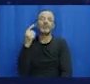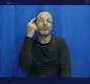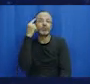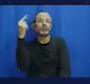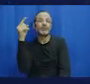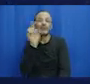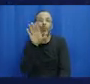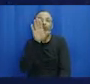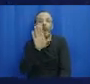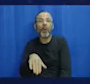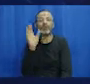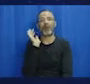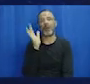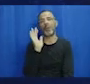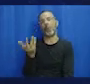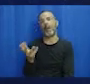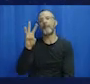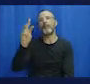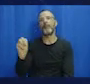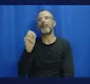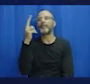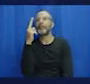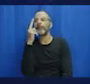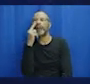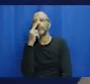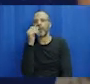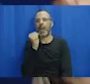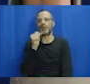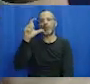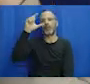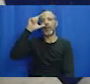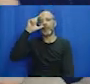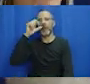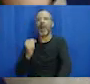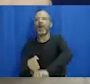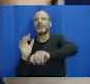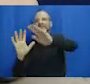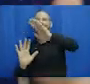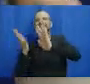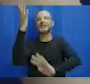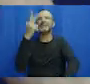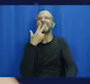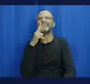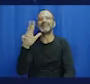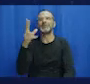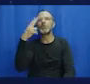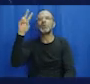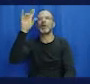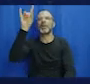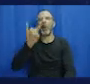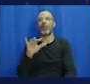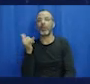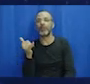لا يقل سوءا عن ما يحاول الوصول إليه بن غفير من أنه جعل الصهيونية لها صيغة تفضيلية في القانون.